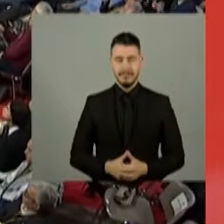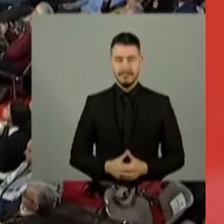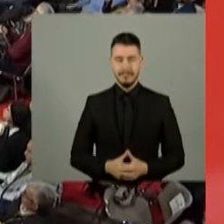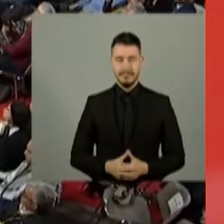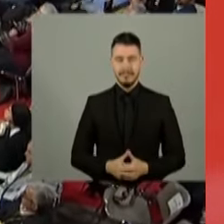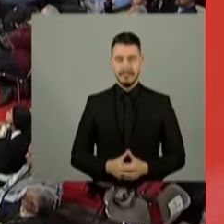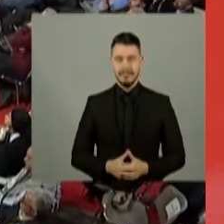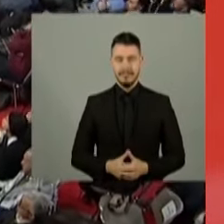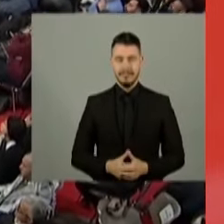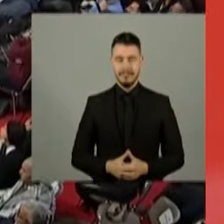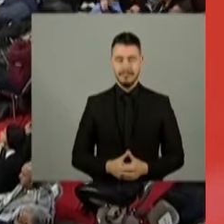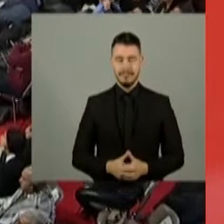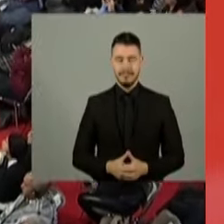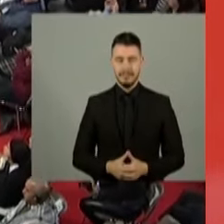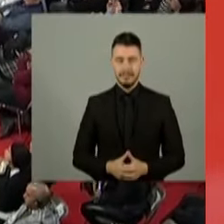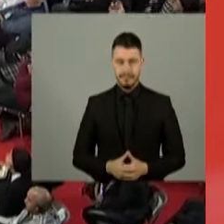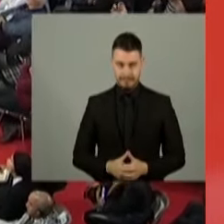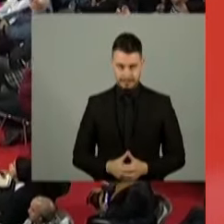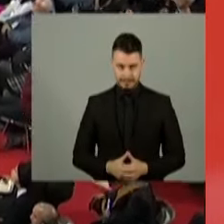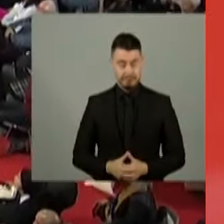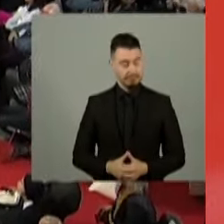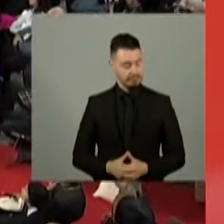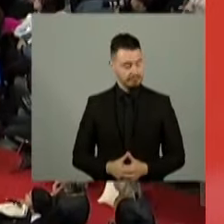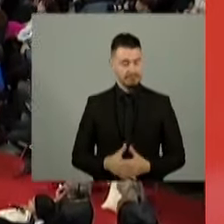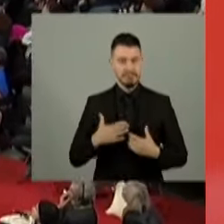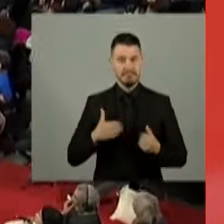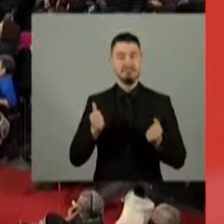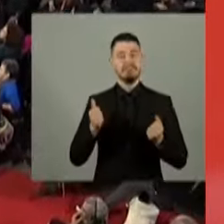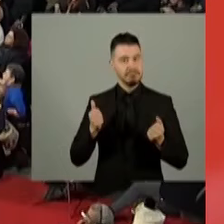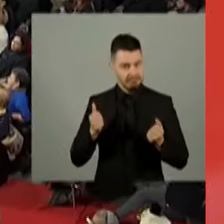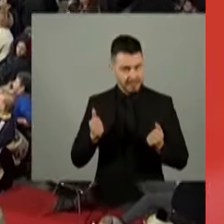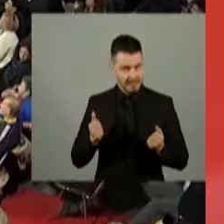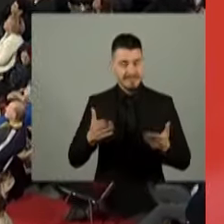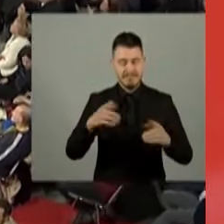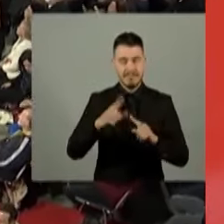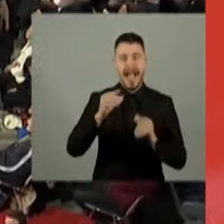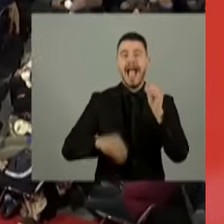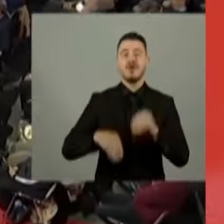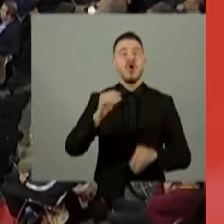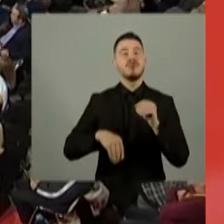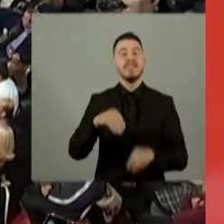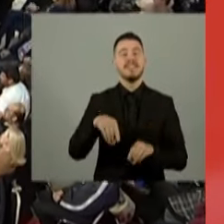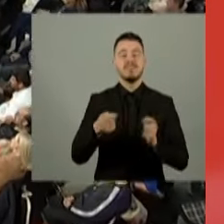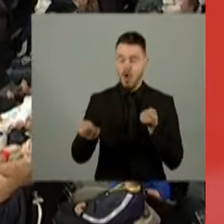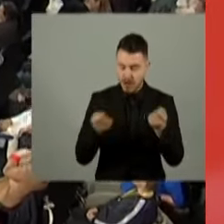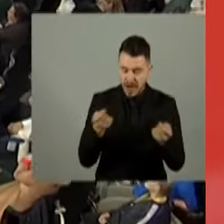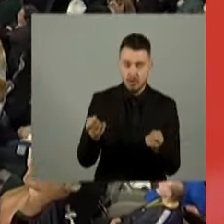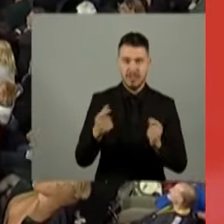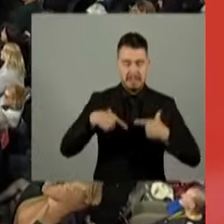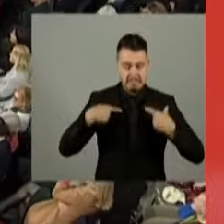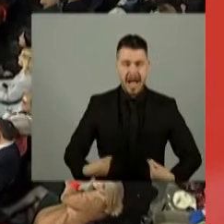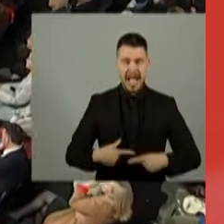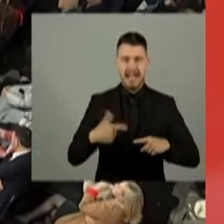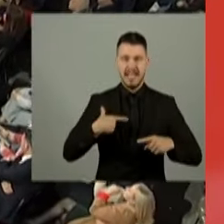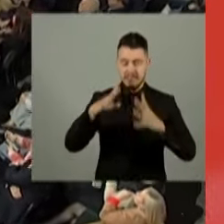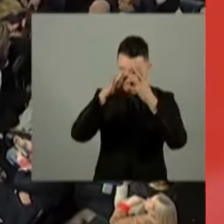Ναι, νομίζω. Ναι, Αγγελική μου. Ο κύριος Παπάς ήταν χτες το βράδυ